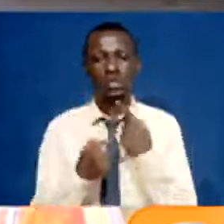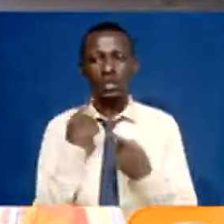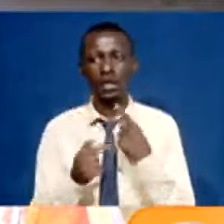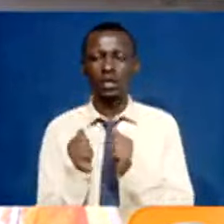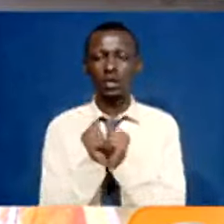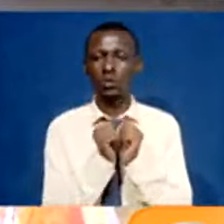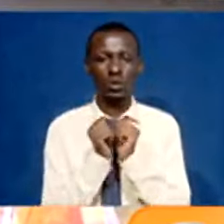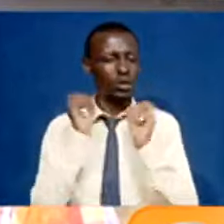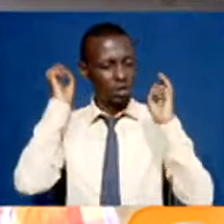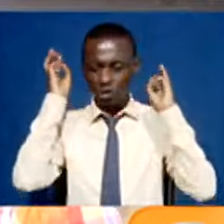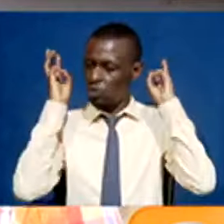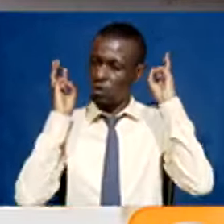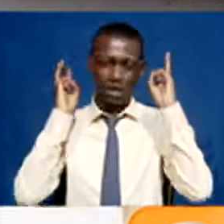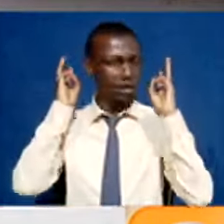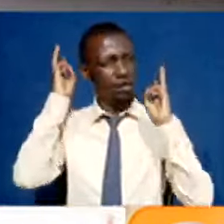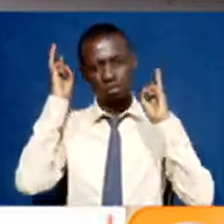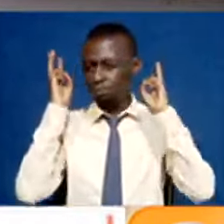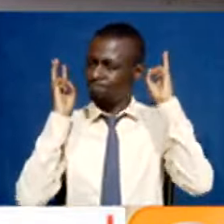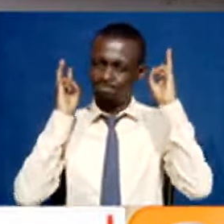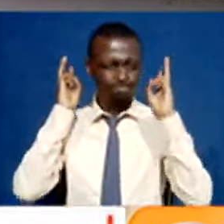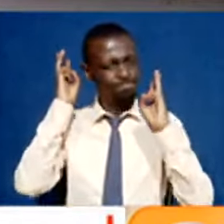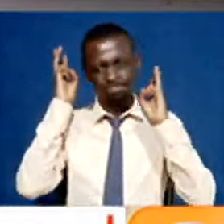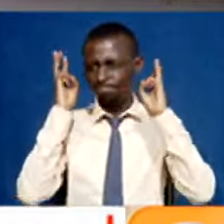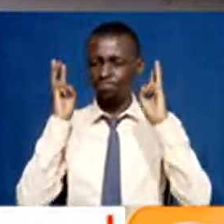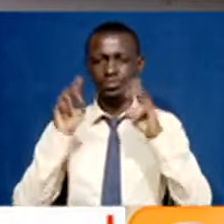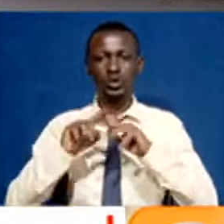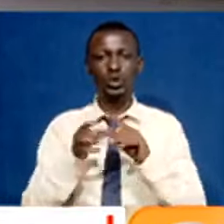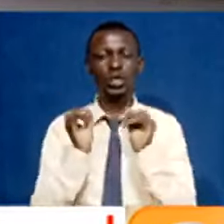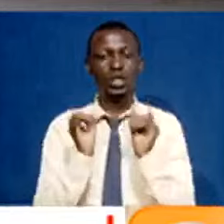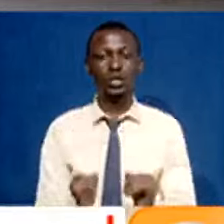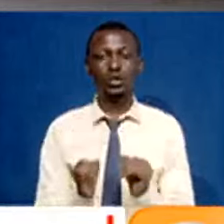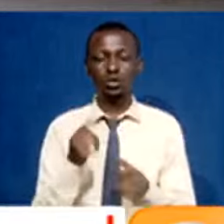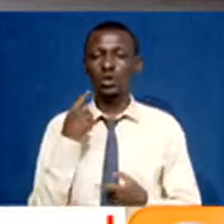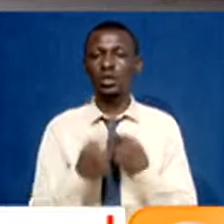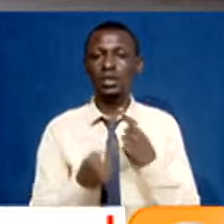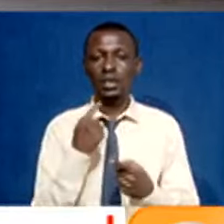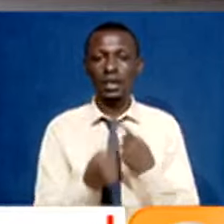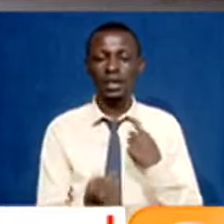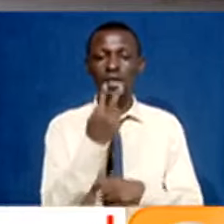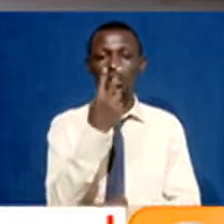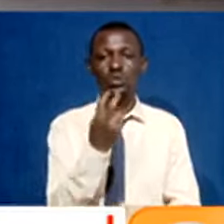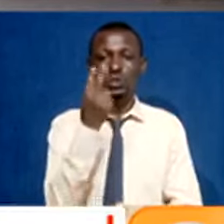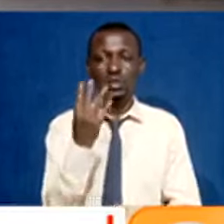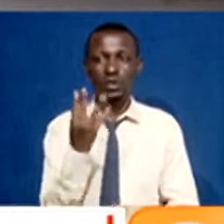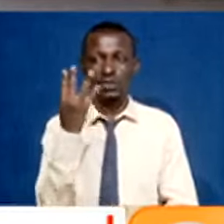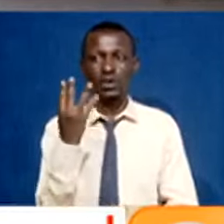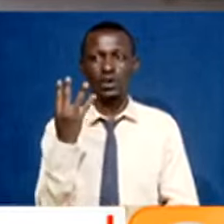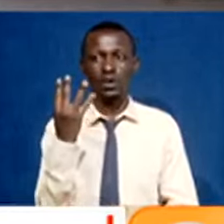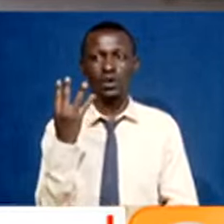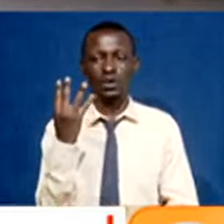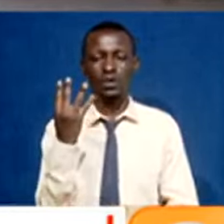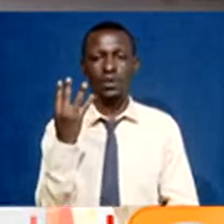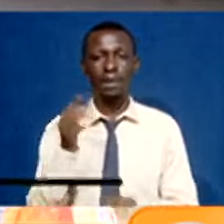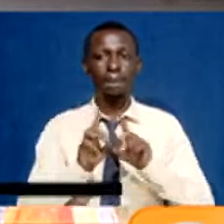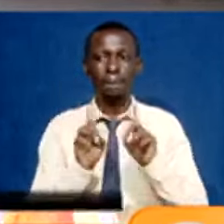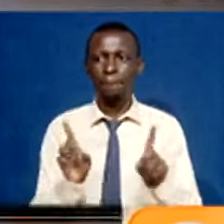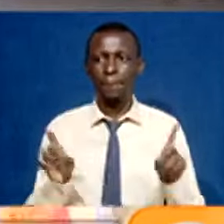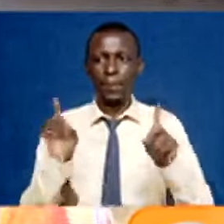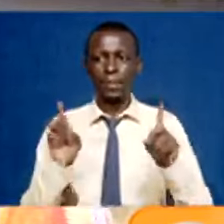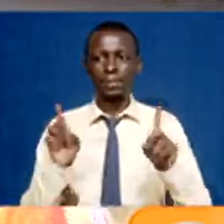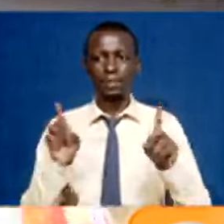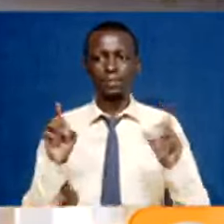uoga. Hata hivyo tumefungua mwaka mpya 2024. Lakini still